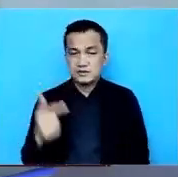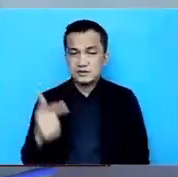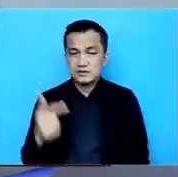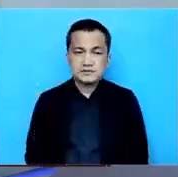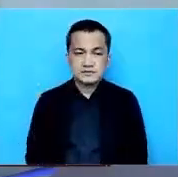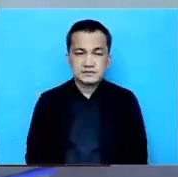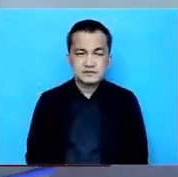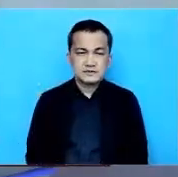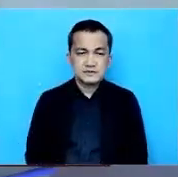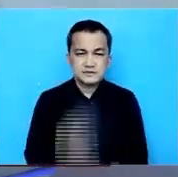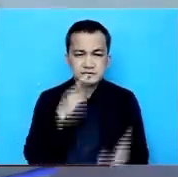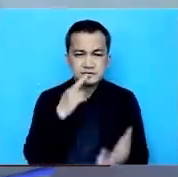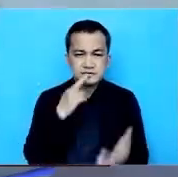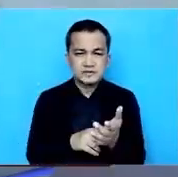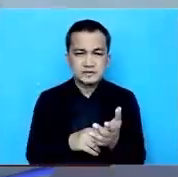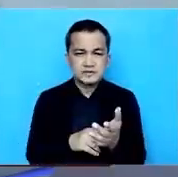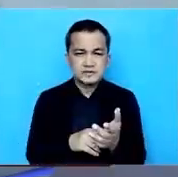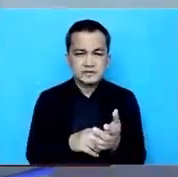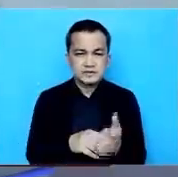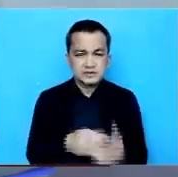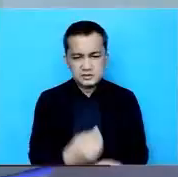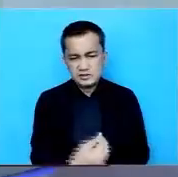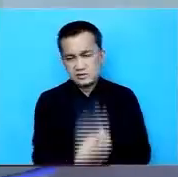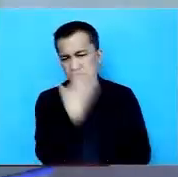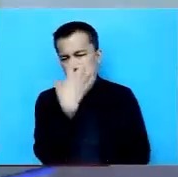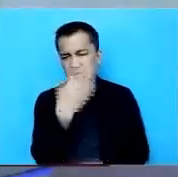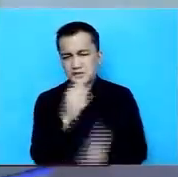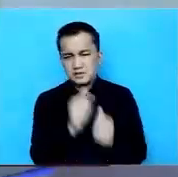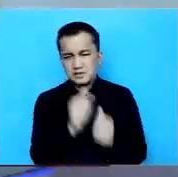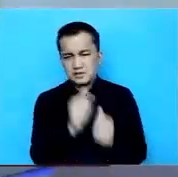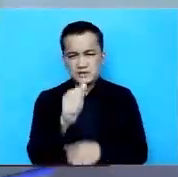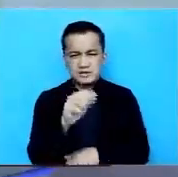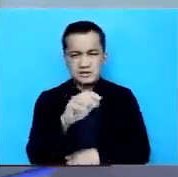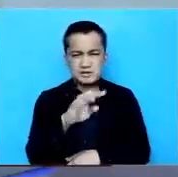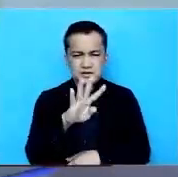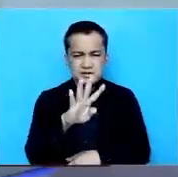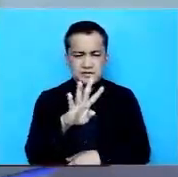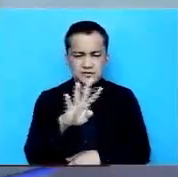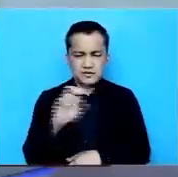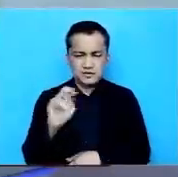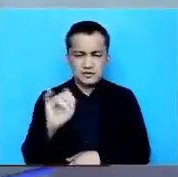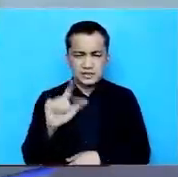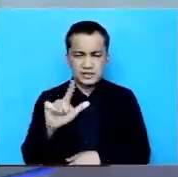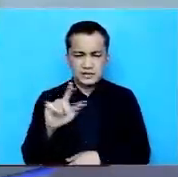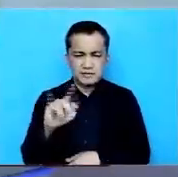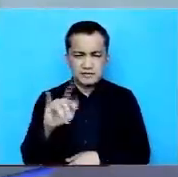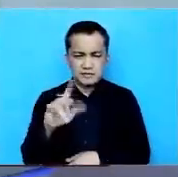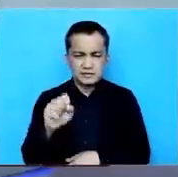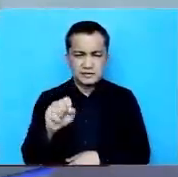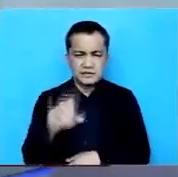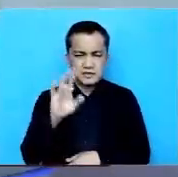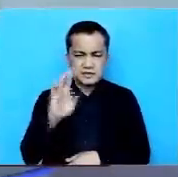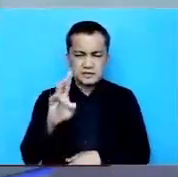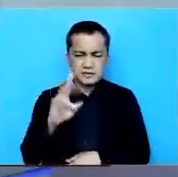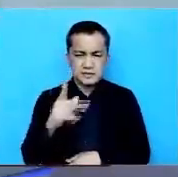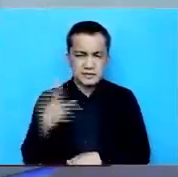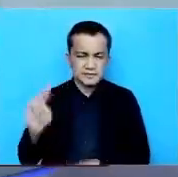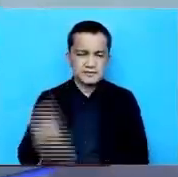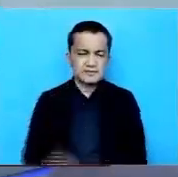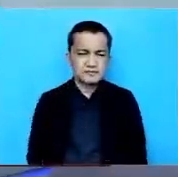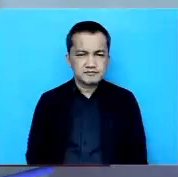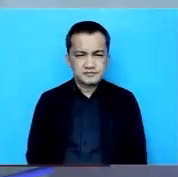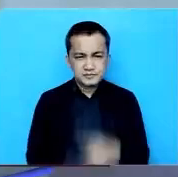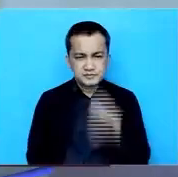Guard report kasi, sinimulan silang ilawan ng laser sa layong 4 nautical miles o higit 7 kilometro. Kahit sabihin na